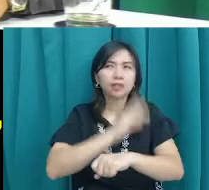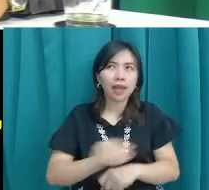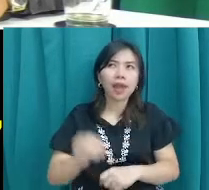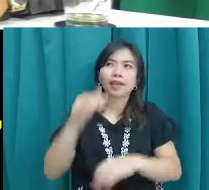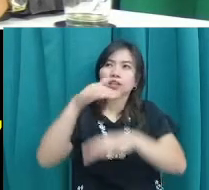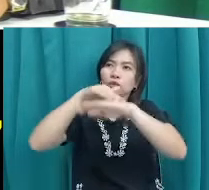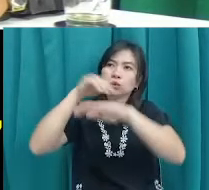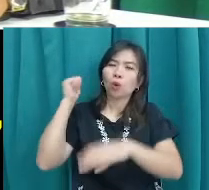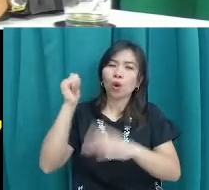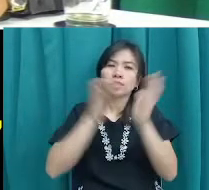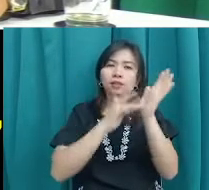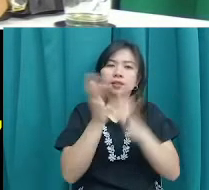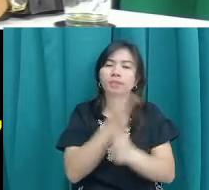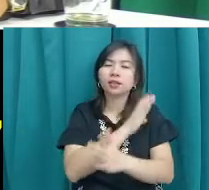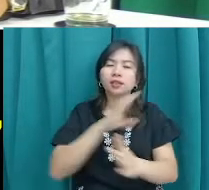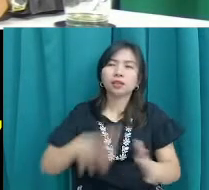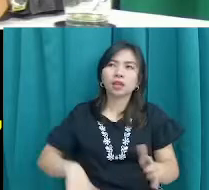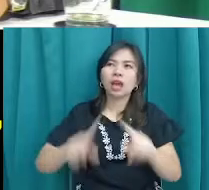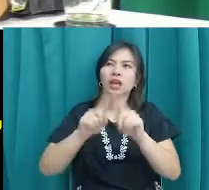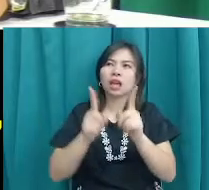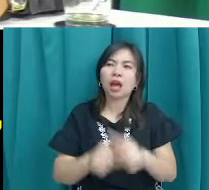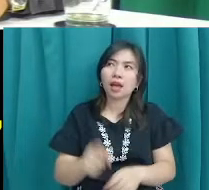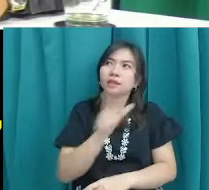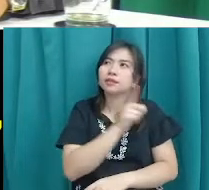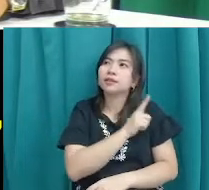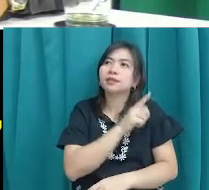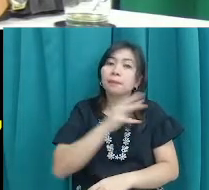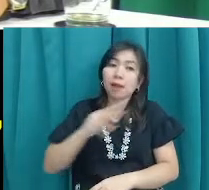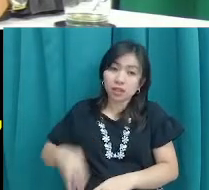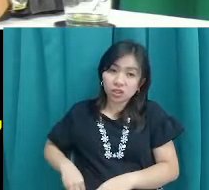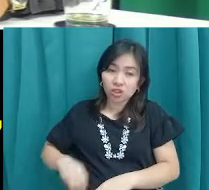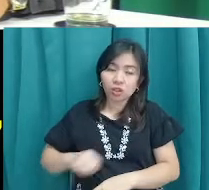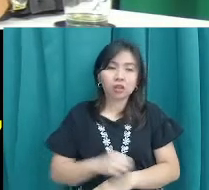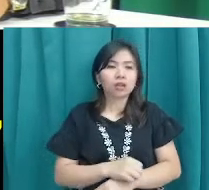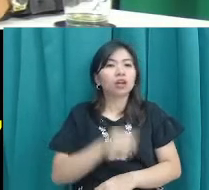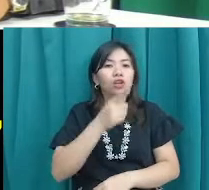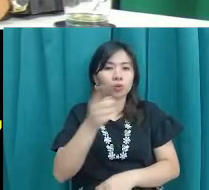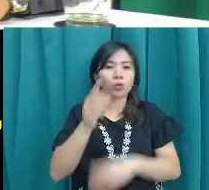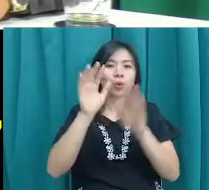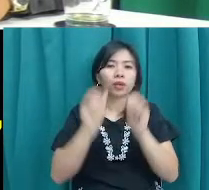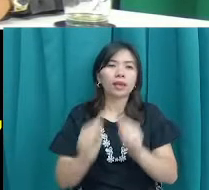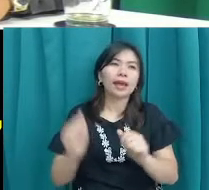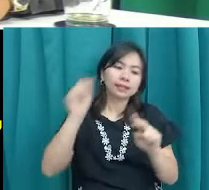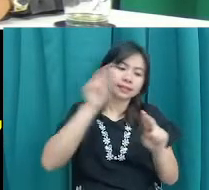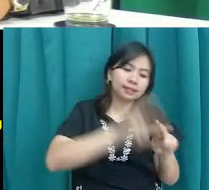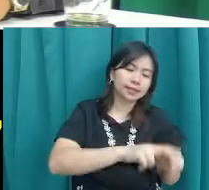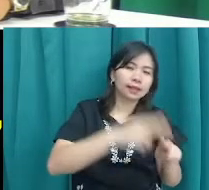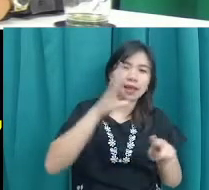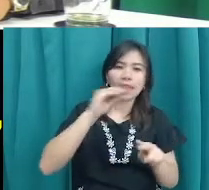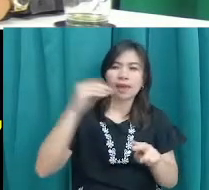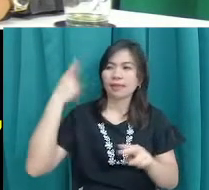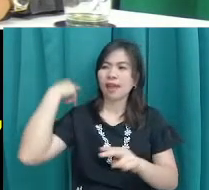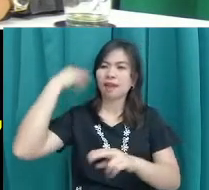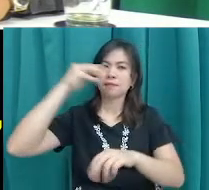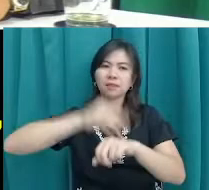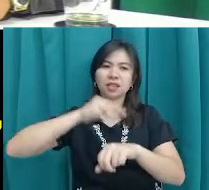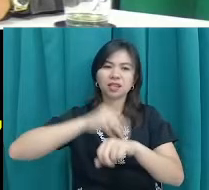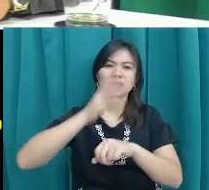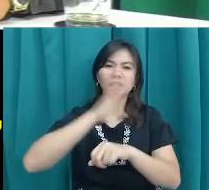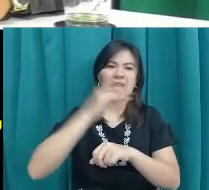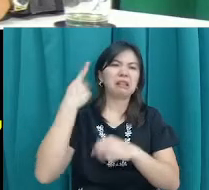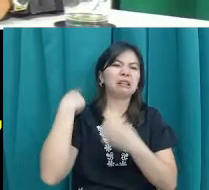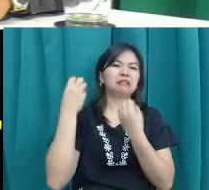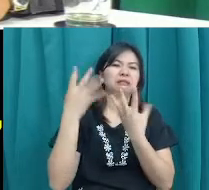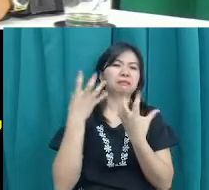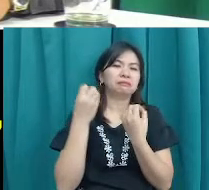Master. Pwede kang maupo at mag-minister, magkaroon ng ministry at tawagin siyang Master.